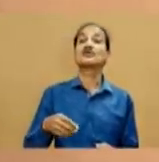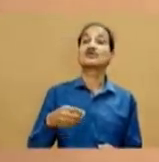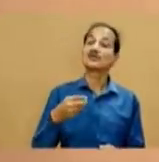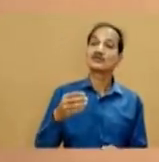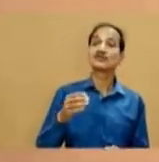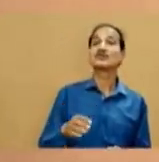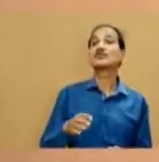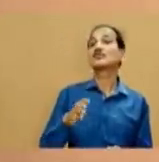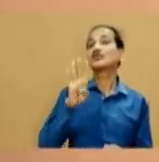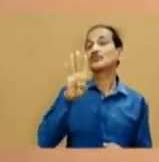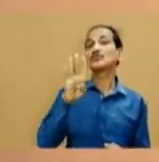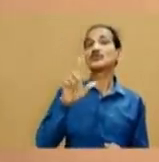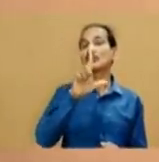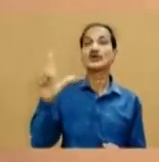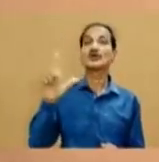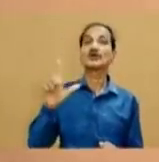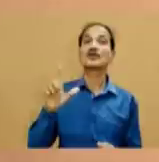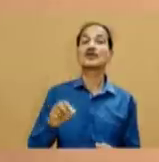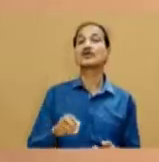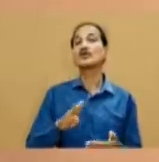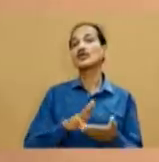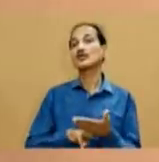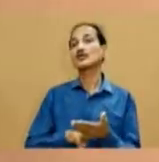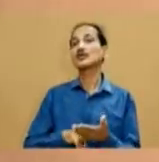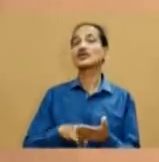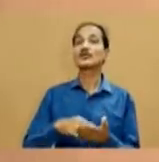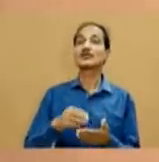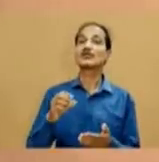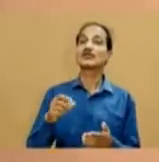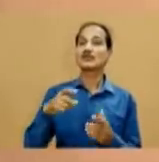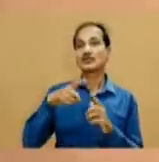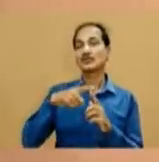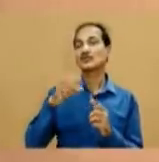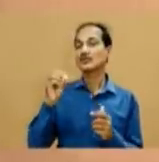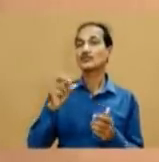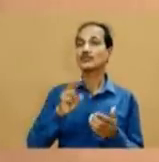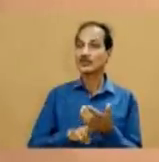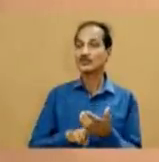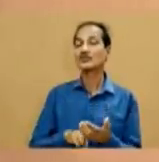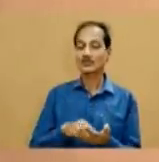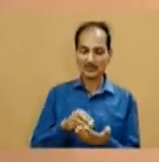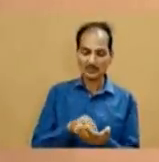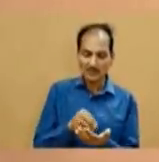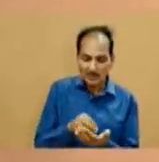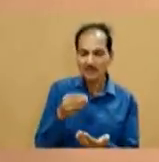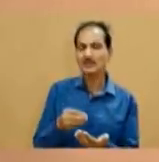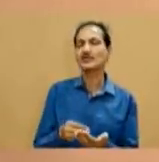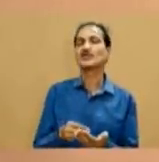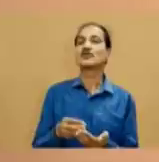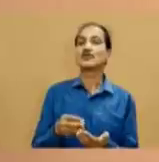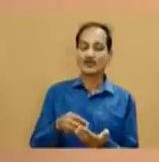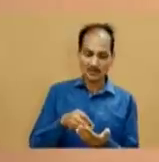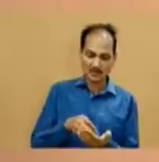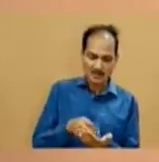4,00,000 ମେଟ୍ରିକ୍ ଟନ୍ ଡାଲି, ଚାଉଳ, ଚିନି, ଅଟା ପହଞ୍ଚୁଛି, ସେ ବିଷୟରେ ଆମର ସମସ୍ତଙ୍କର ଜାଣିବା ଦରକାର। ଆମକୁ